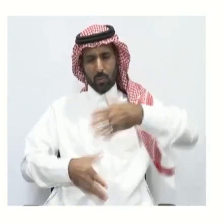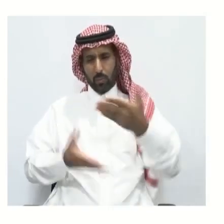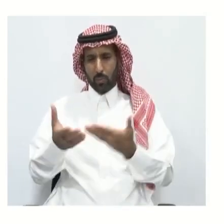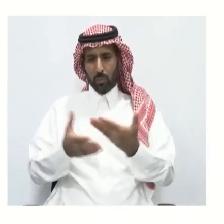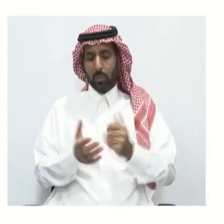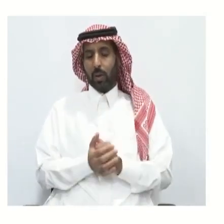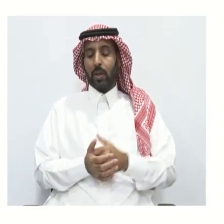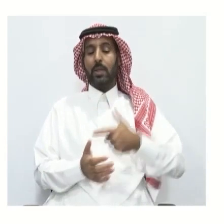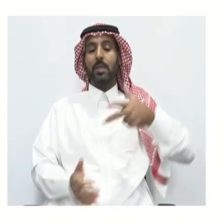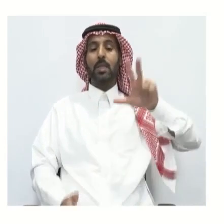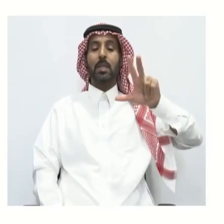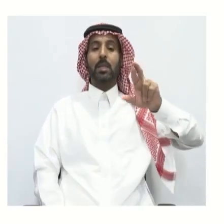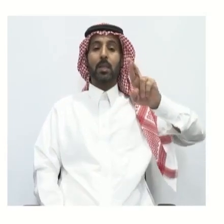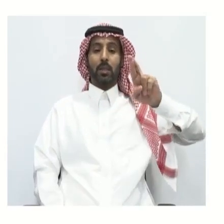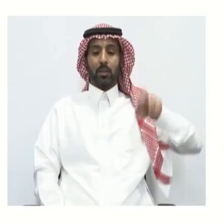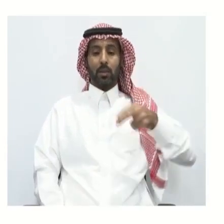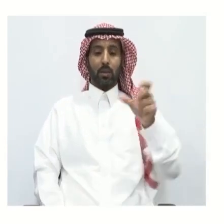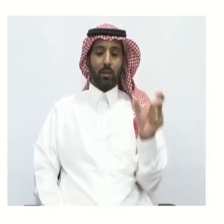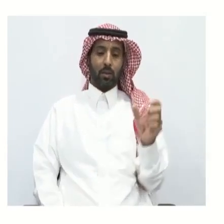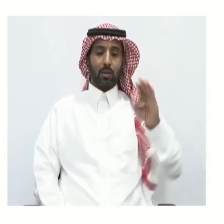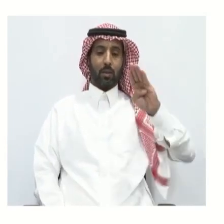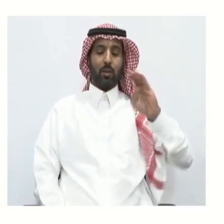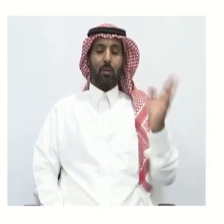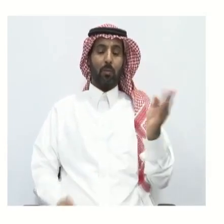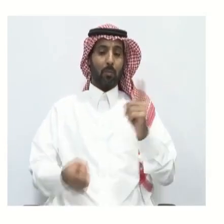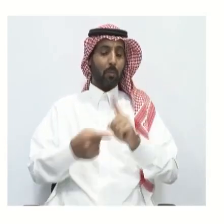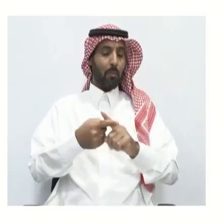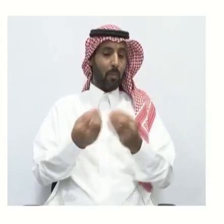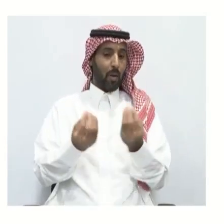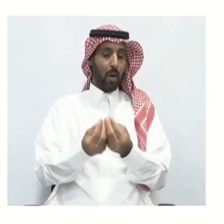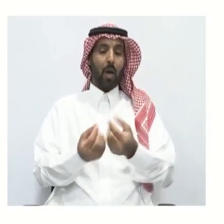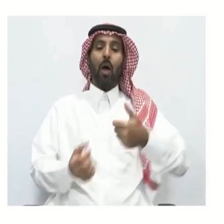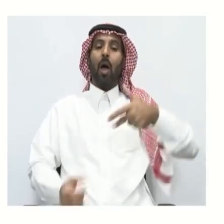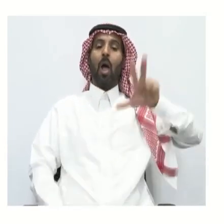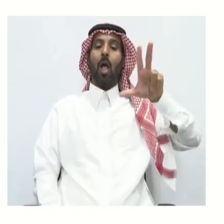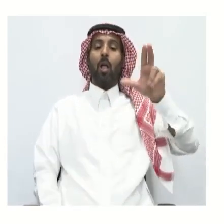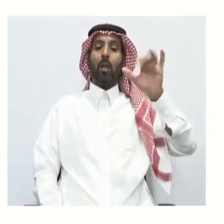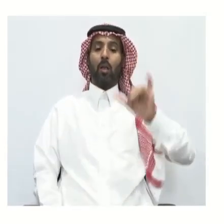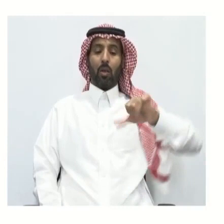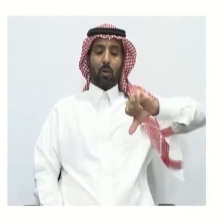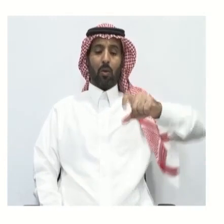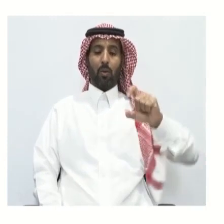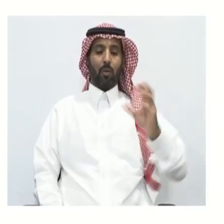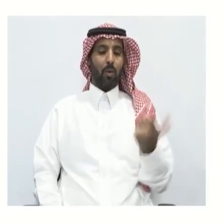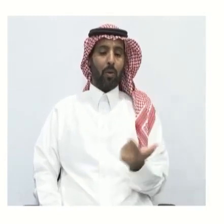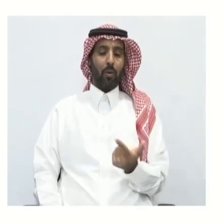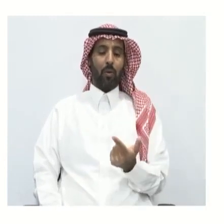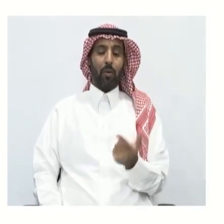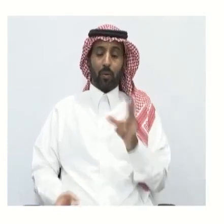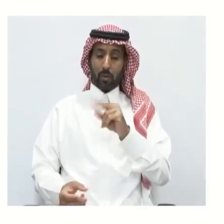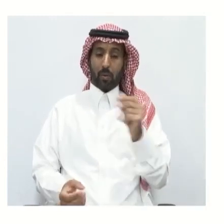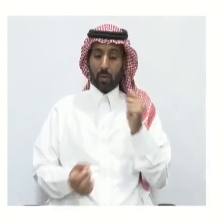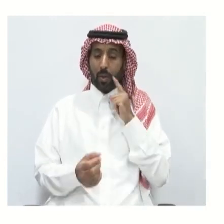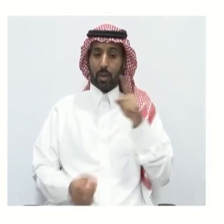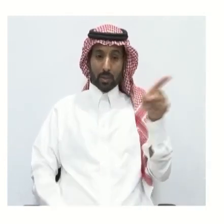اليود حسب المعادله زد ان زائد الاي 2 يعطيني زد ان اي 2 المطلوب فقرتان اي احسب